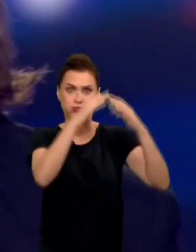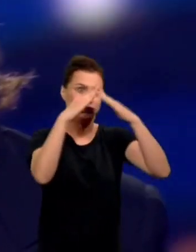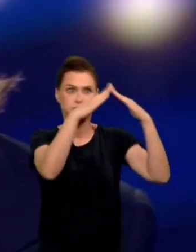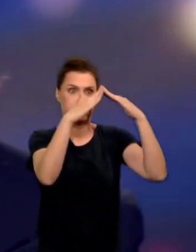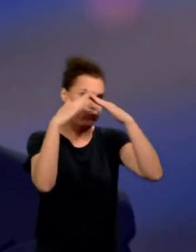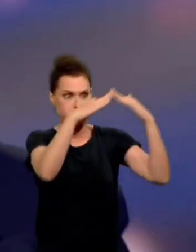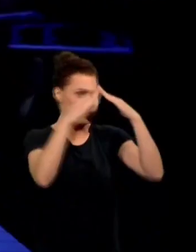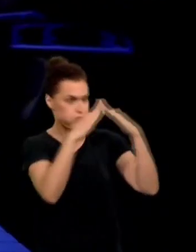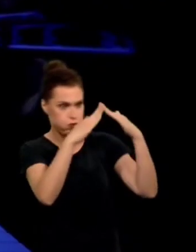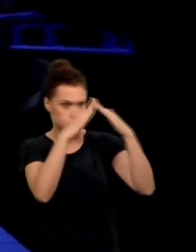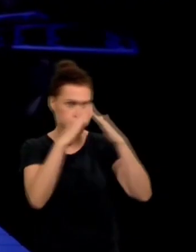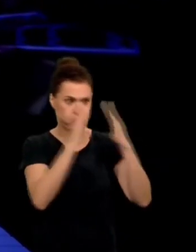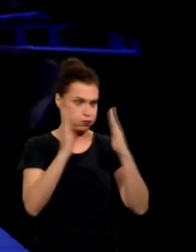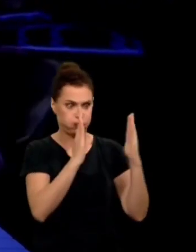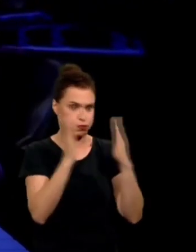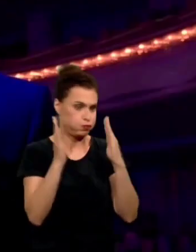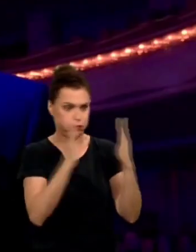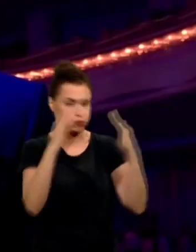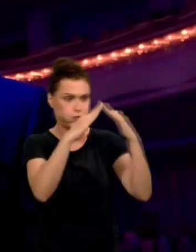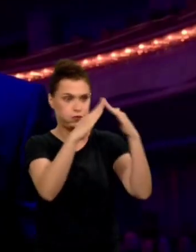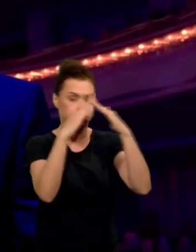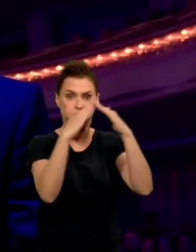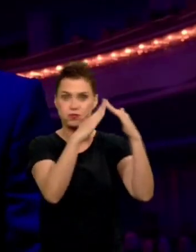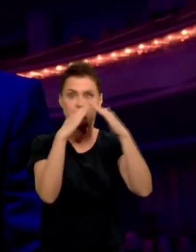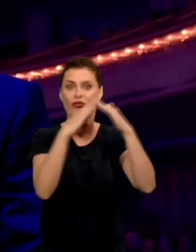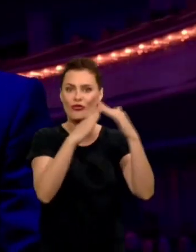i w posadach swoich duszy.